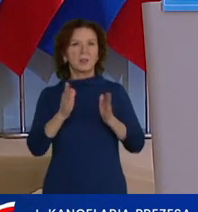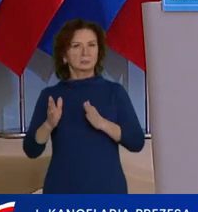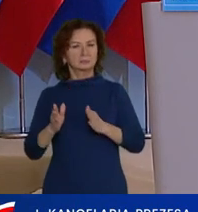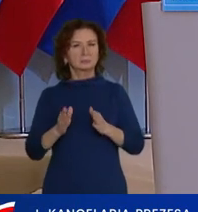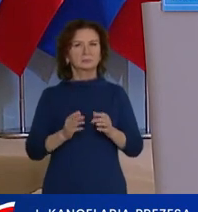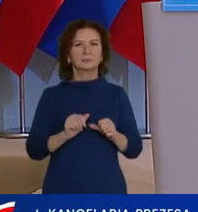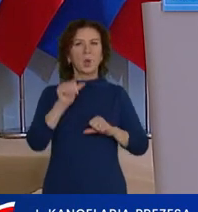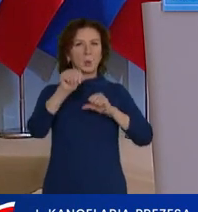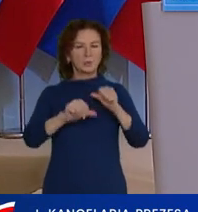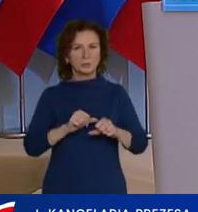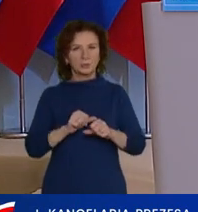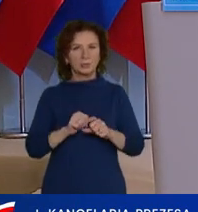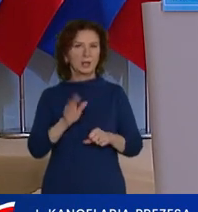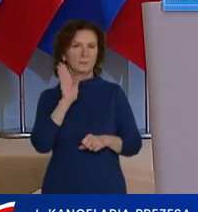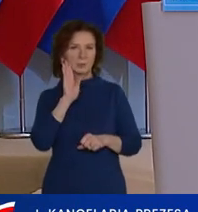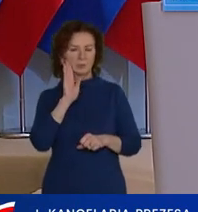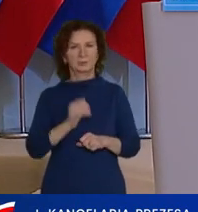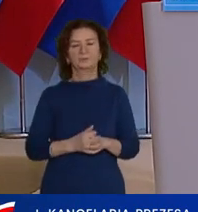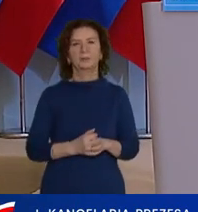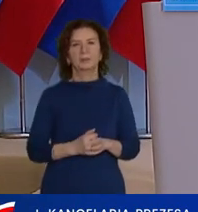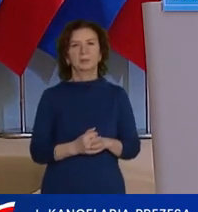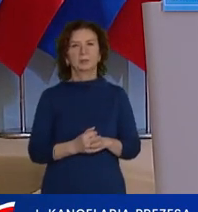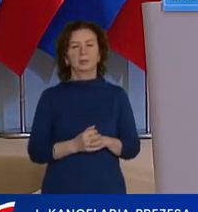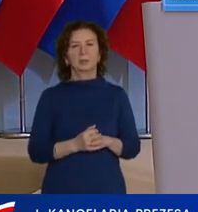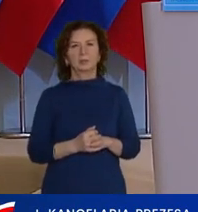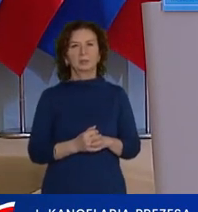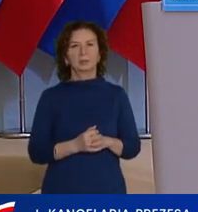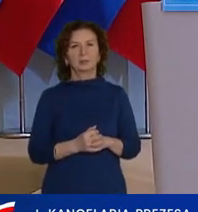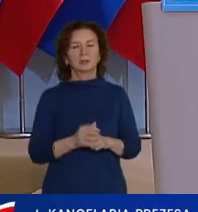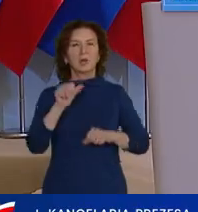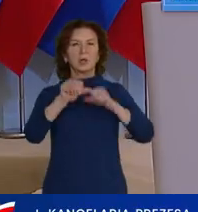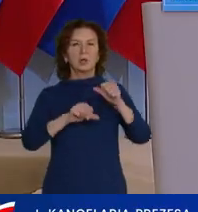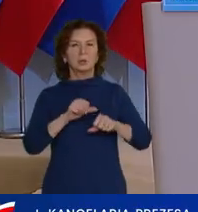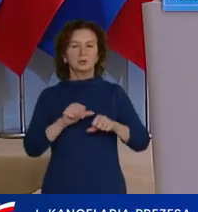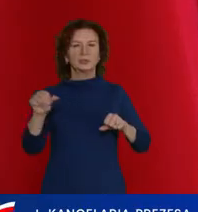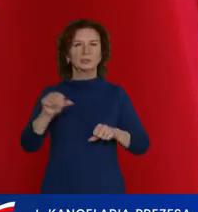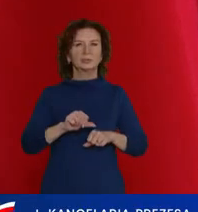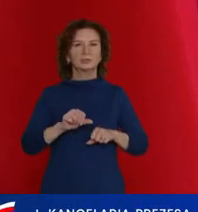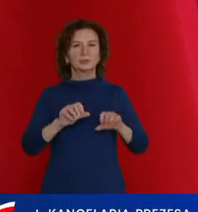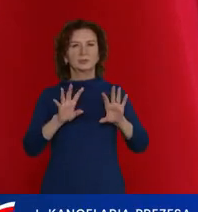czyli zapisy będą się rozpoczynały w przypadku rocznika